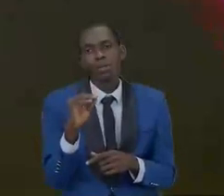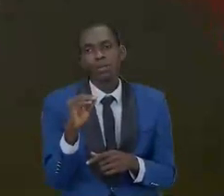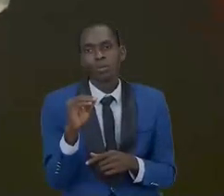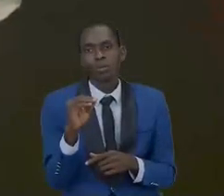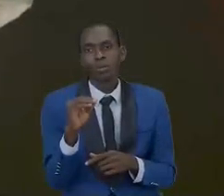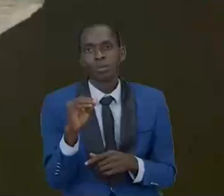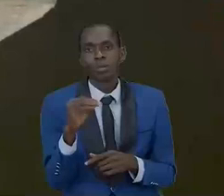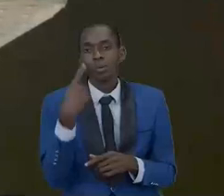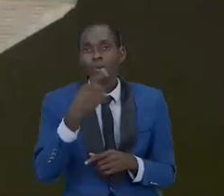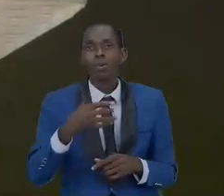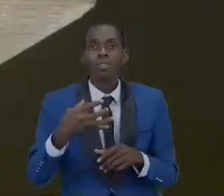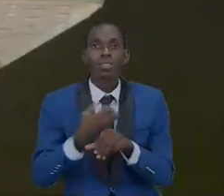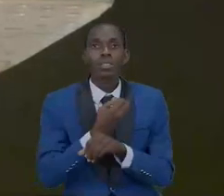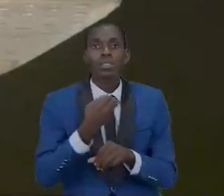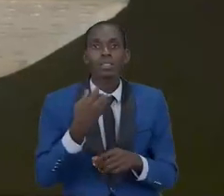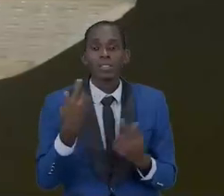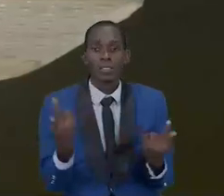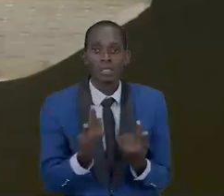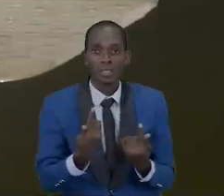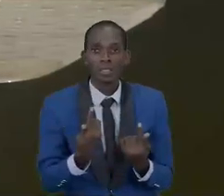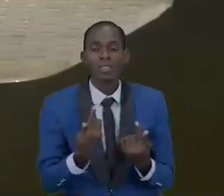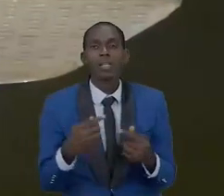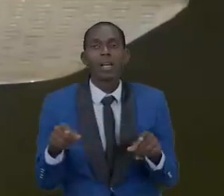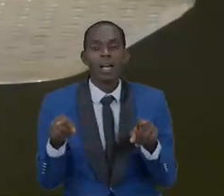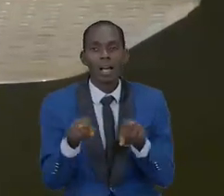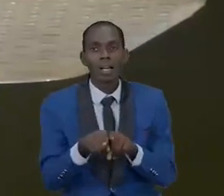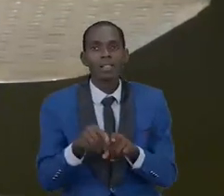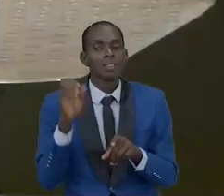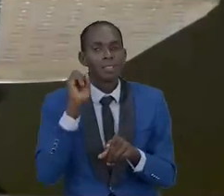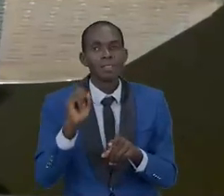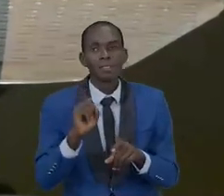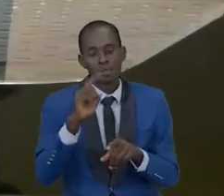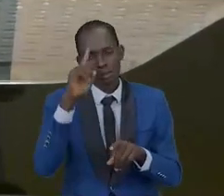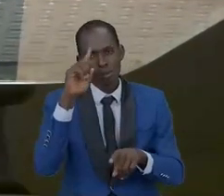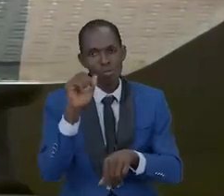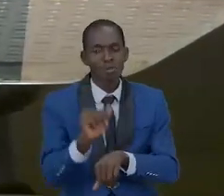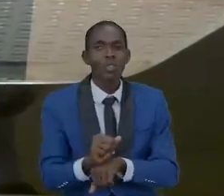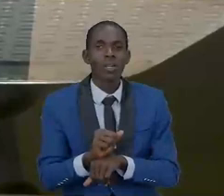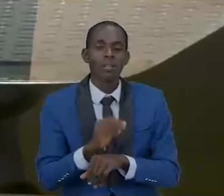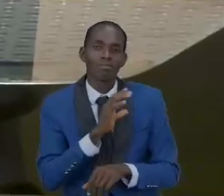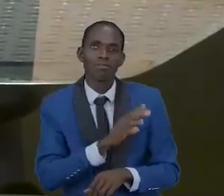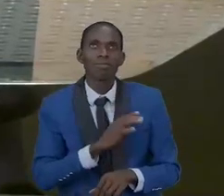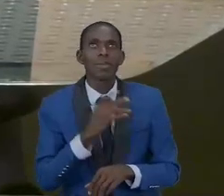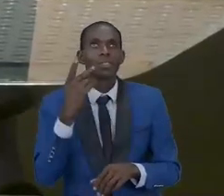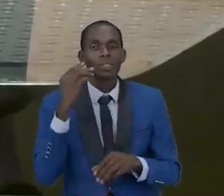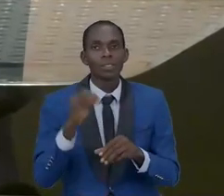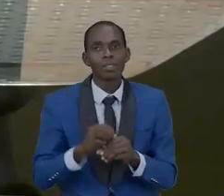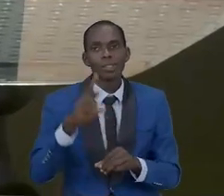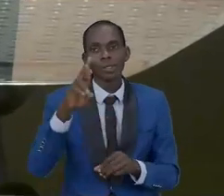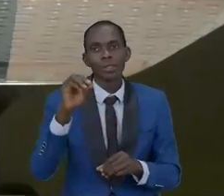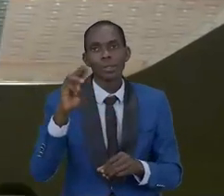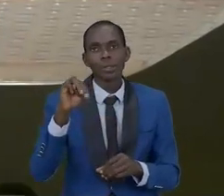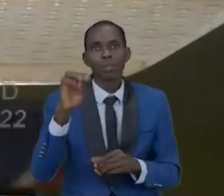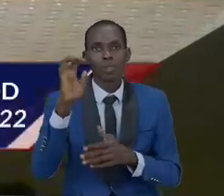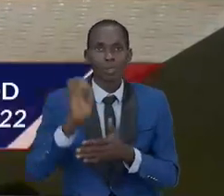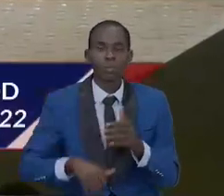péché combien moins l'homme qui n'est qu'un vers le fait de l'homme qui n'est qu'un vers un